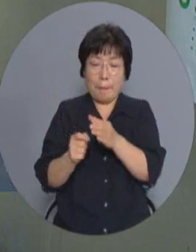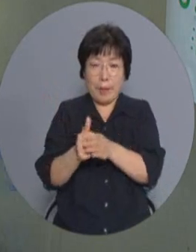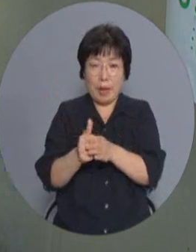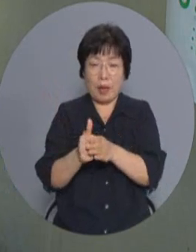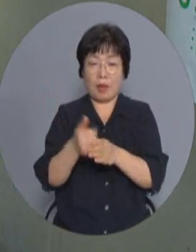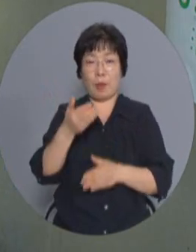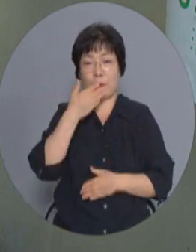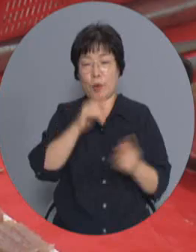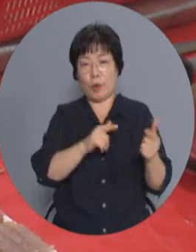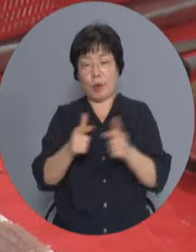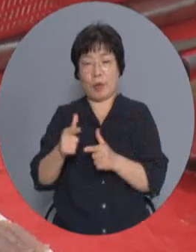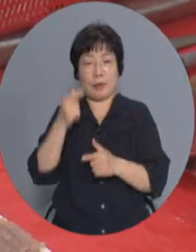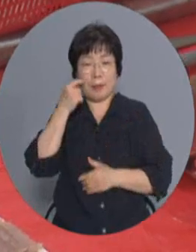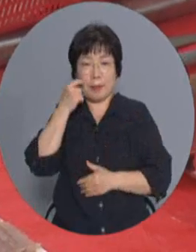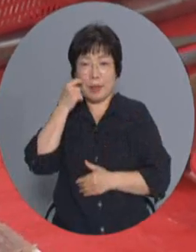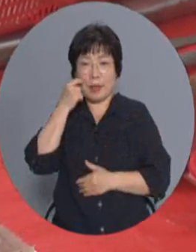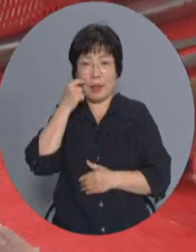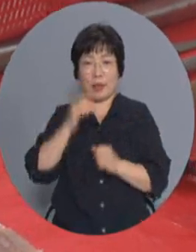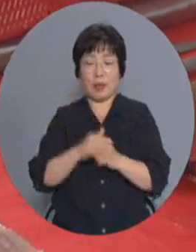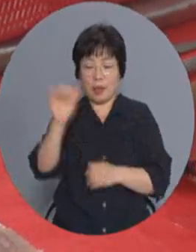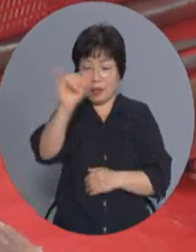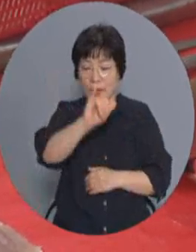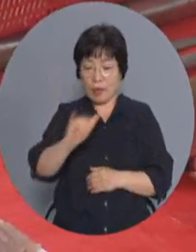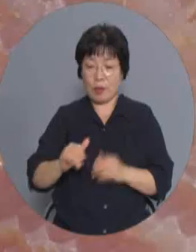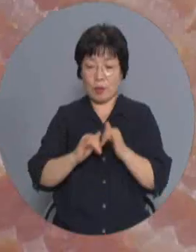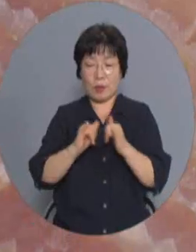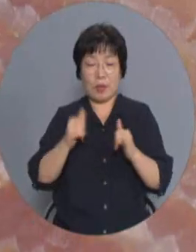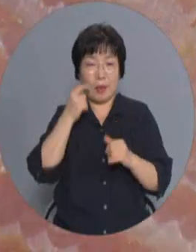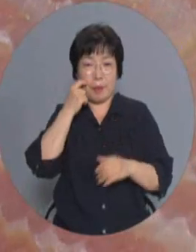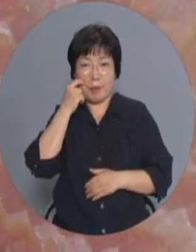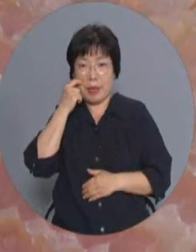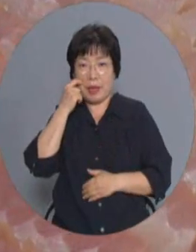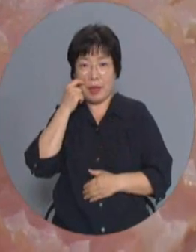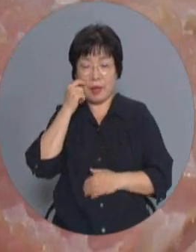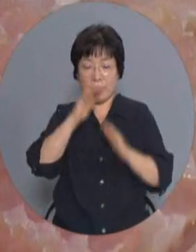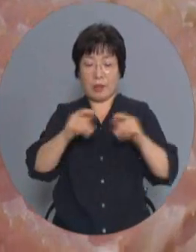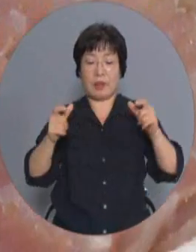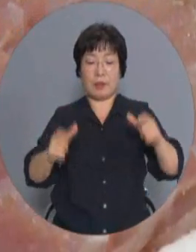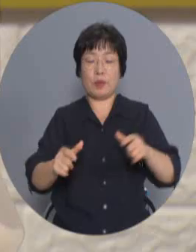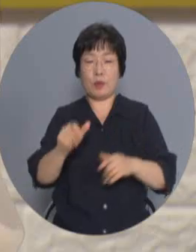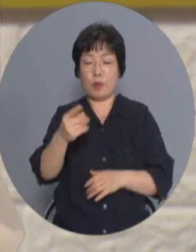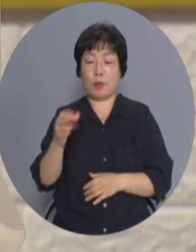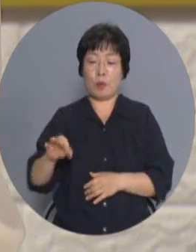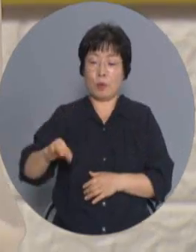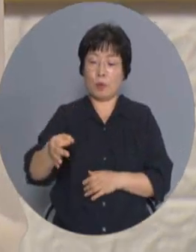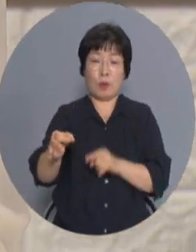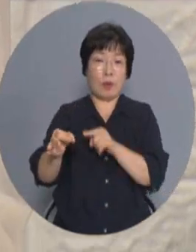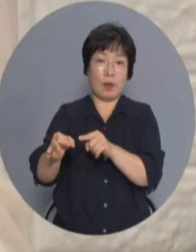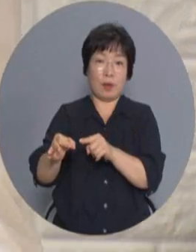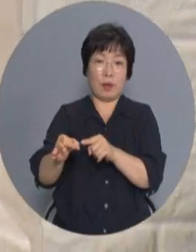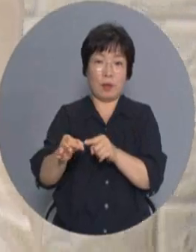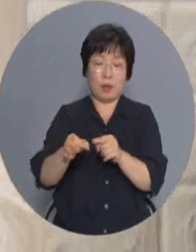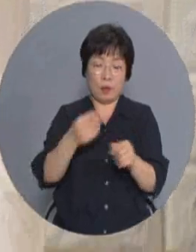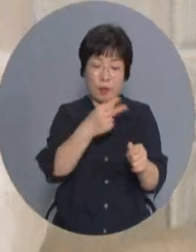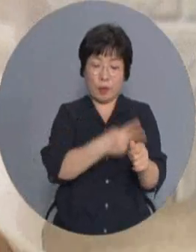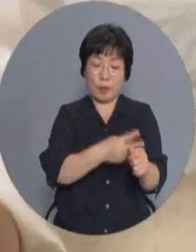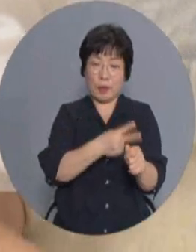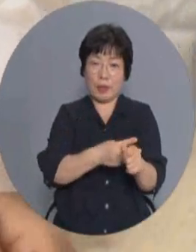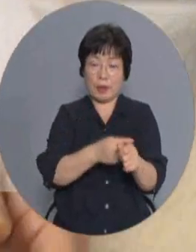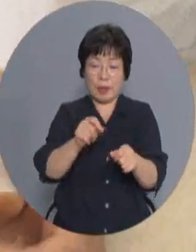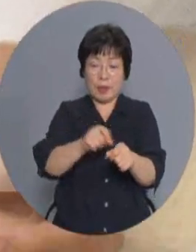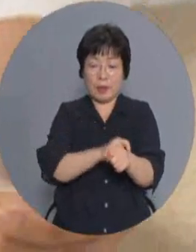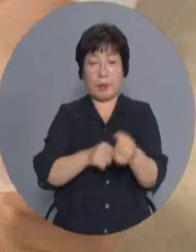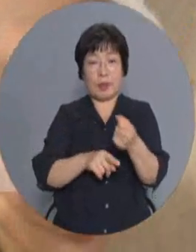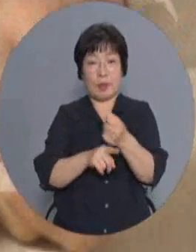기호품으로 많이 찾아요. 이제는 전국에서 찾는 별미가 된 전남 홍어. 그중에서도 명인의 홍어 요리가